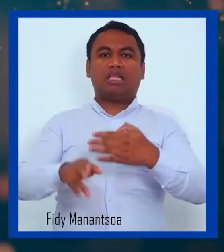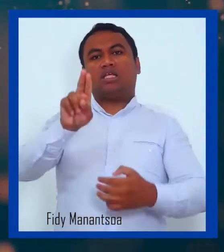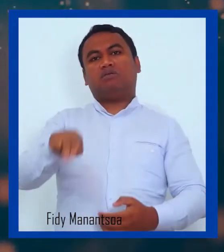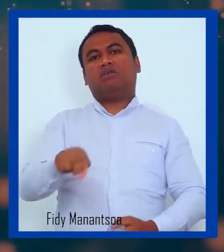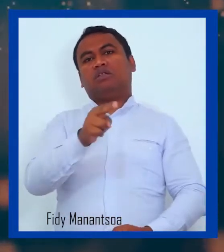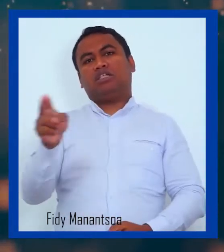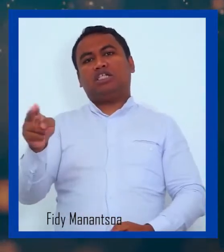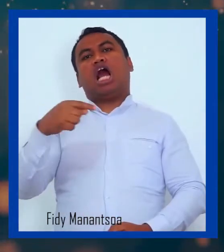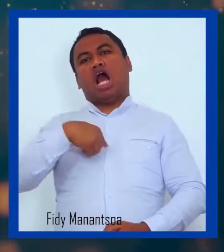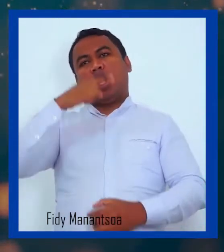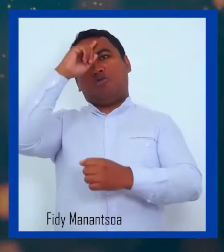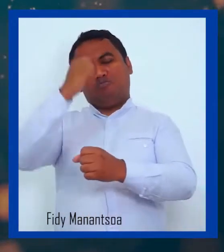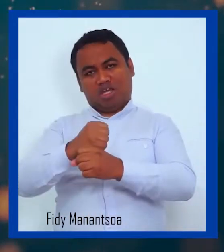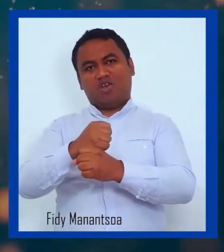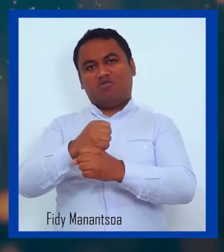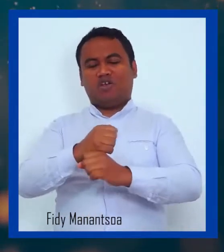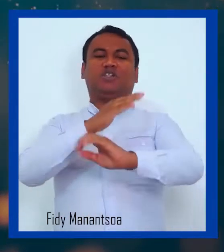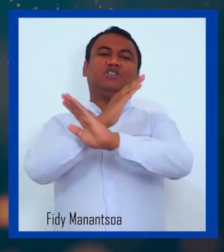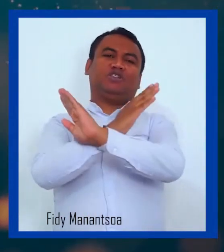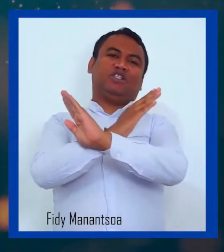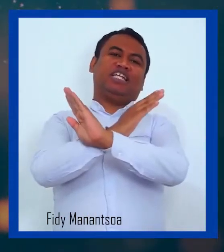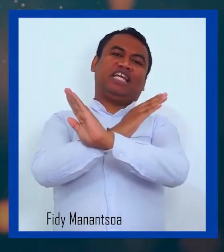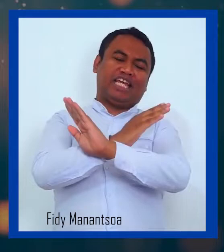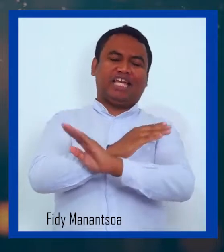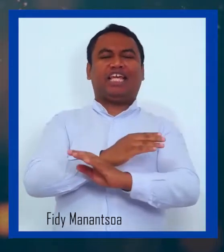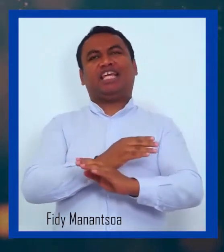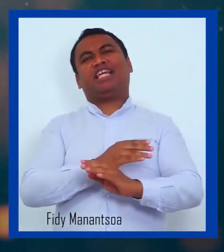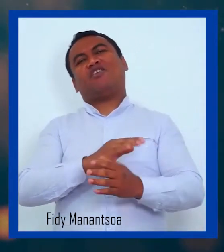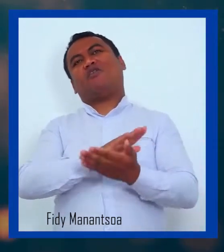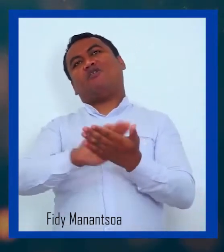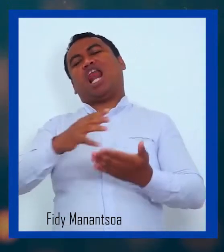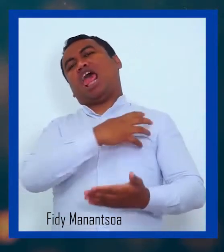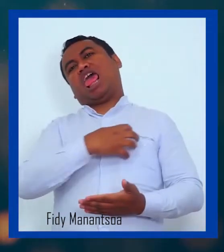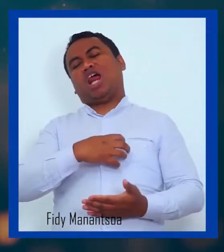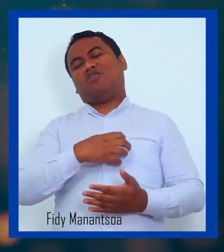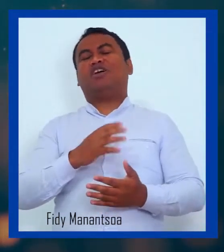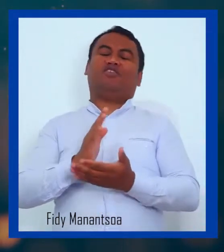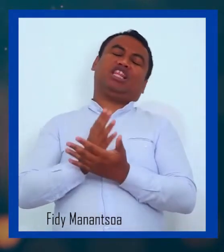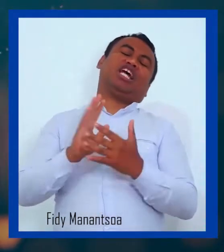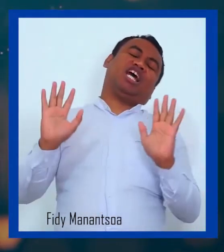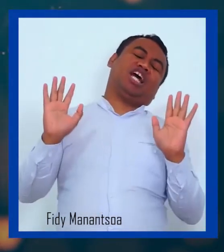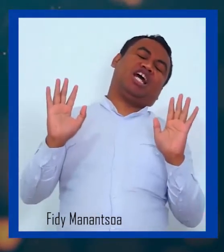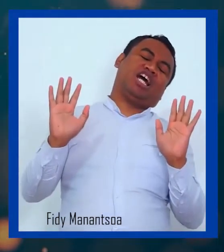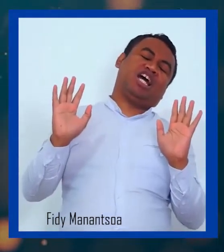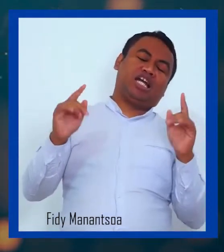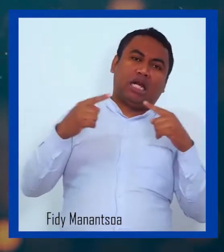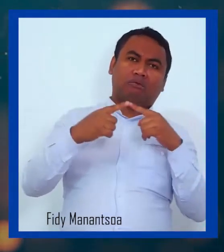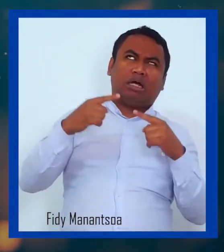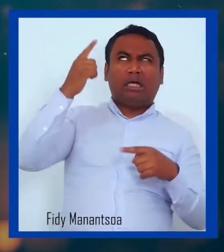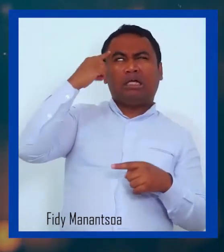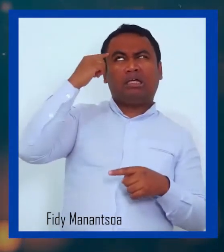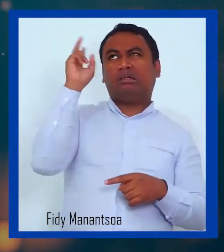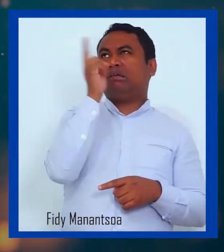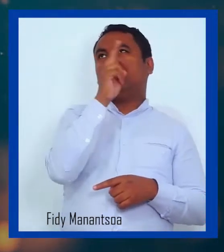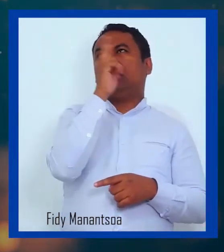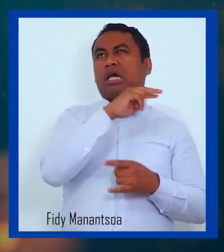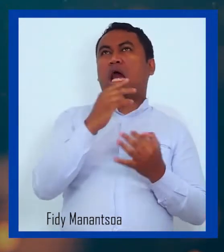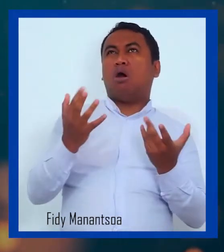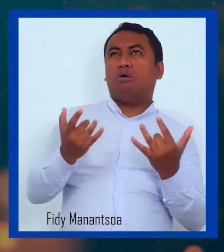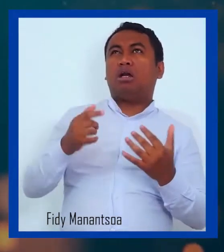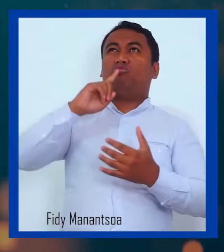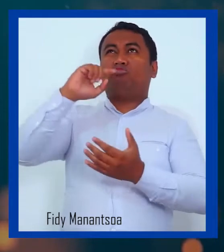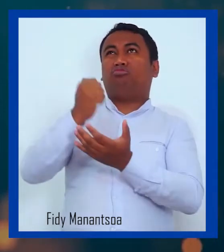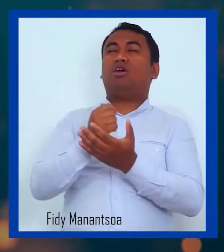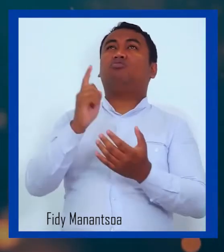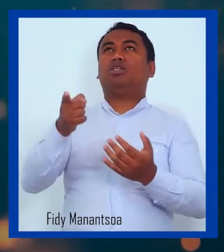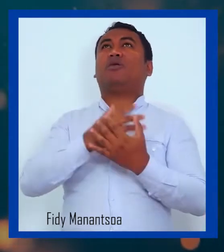Kristy dia mino an'izay voavela ny eloko. Dia ohatrany hoe izay fotsiny no iraisitsika fa ilay fitiavana tao ambadiky ilay fahafatesana ohatrany tsy